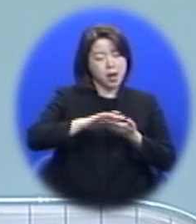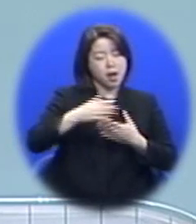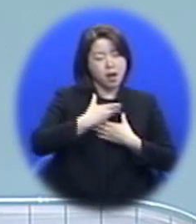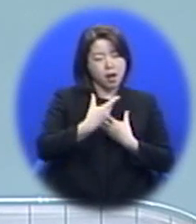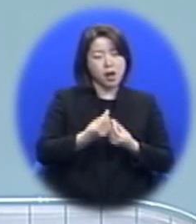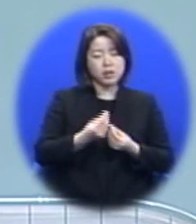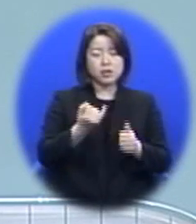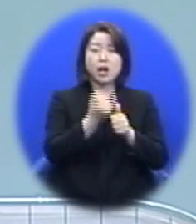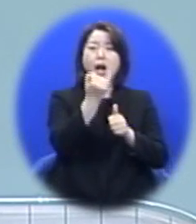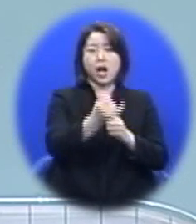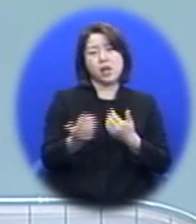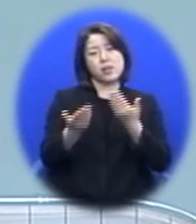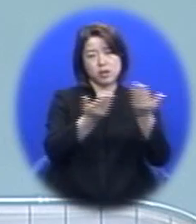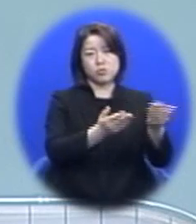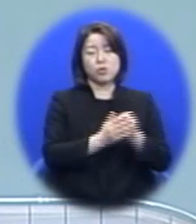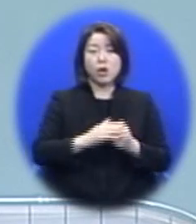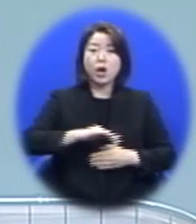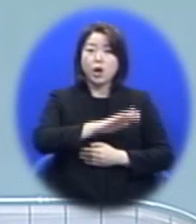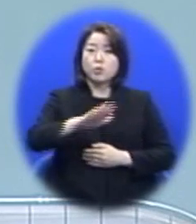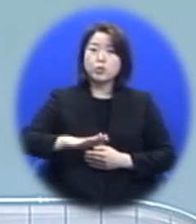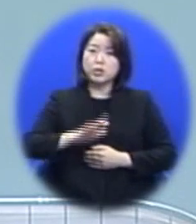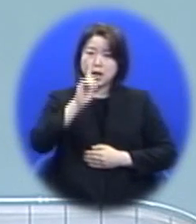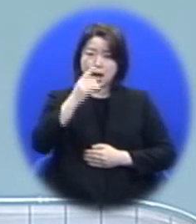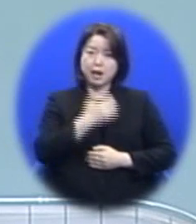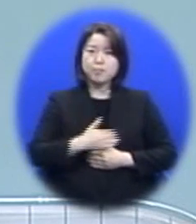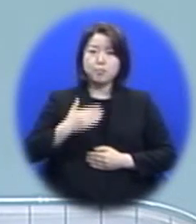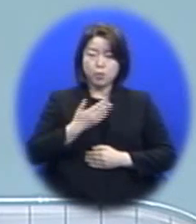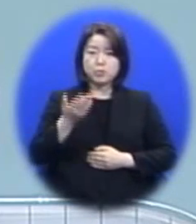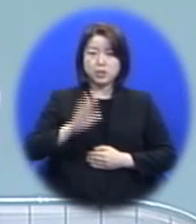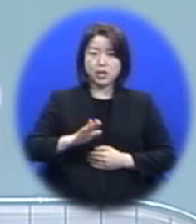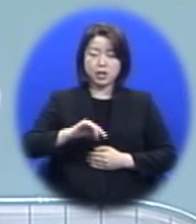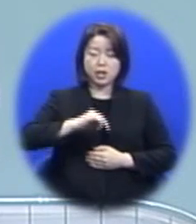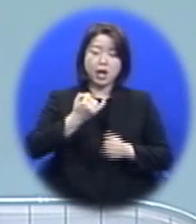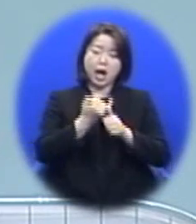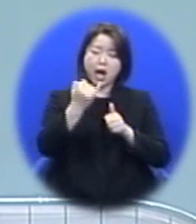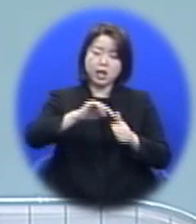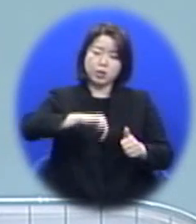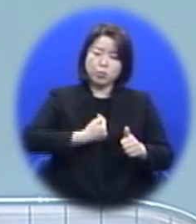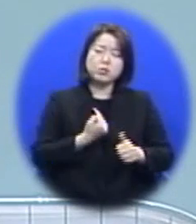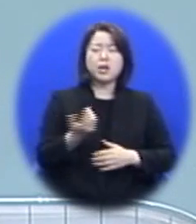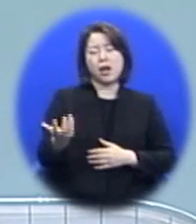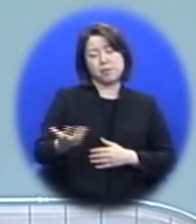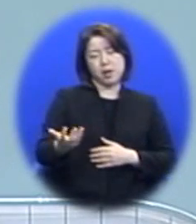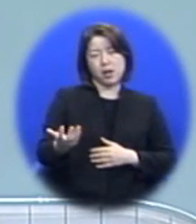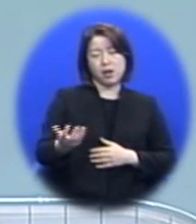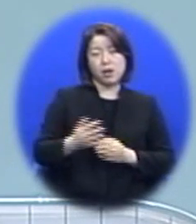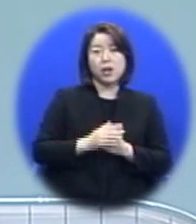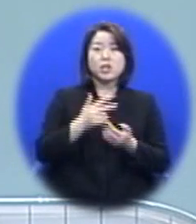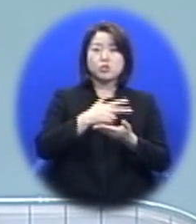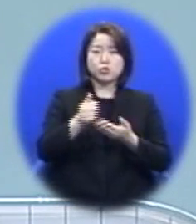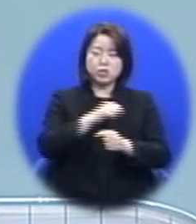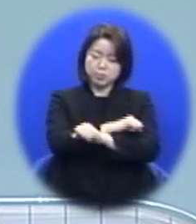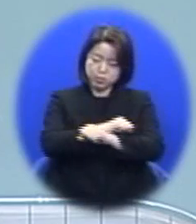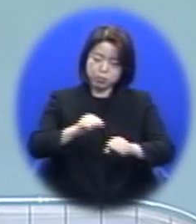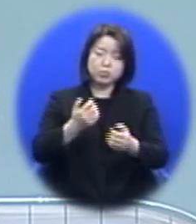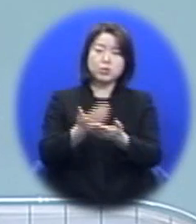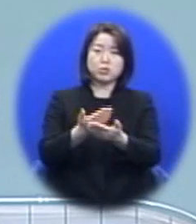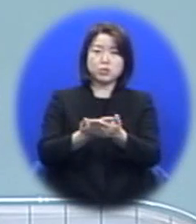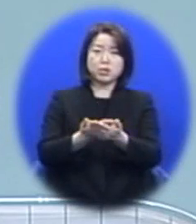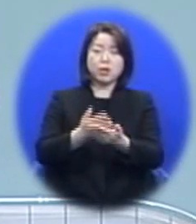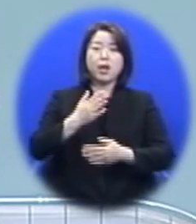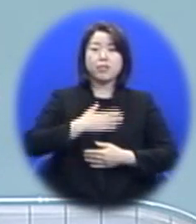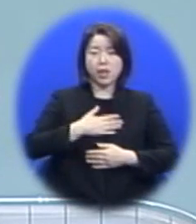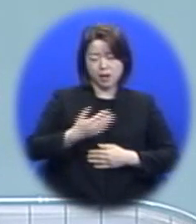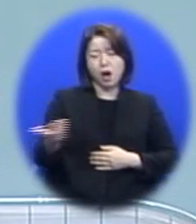주세요. 우리는 한 몸인데 아내 혼자서만 이렇게 아파하고 있습니다. 주님, 용서해 주세요.